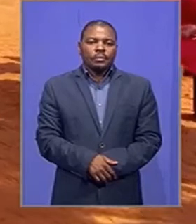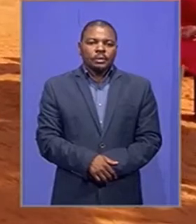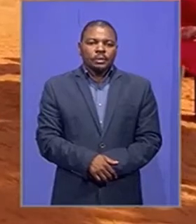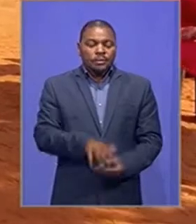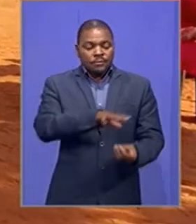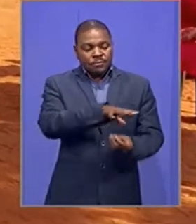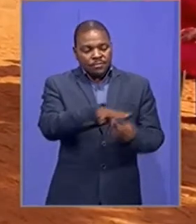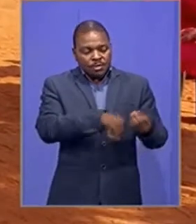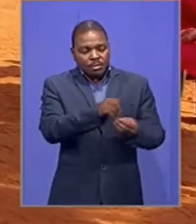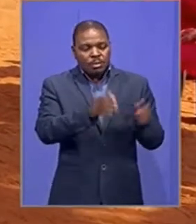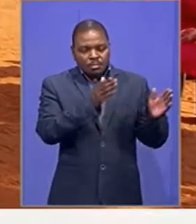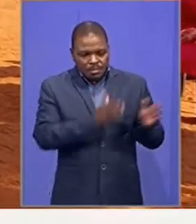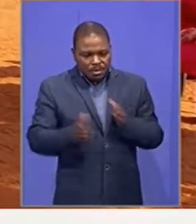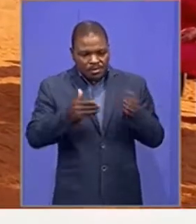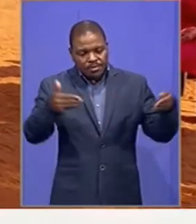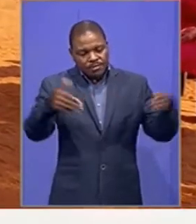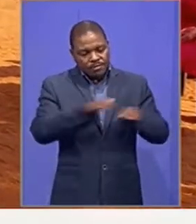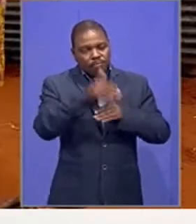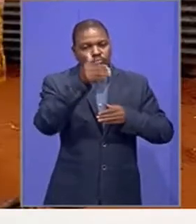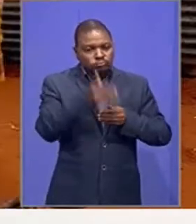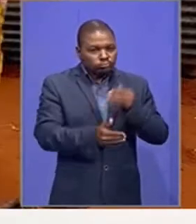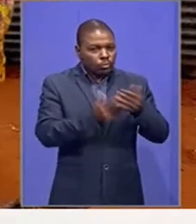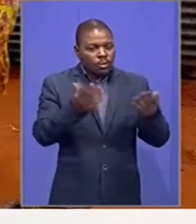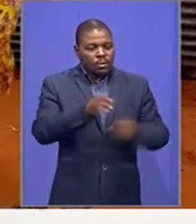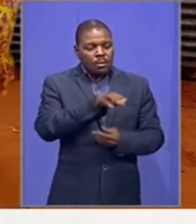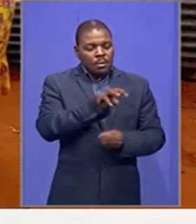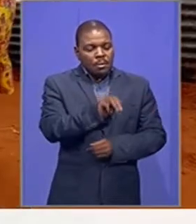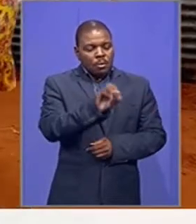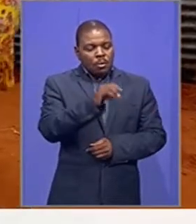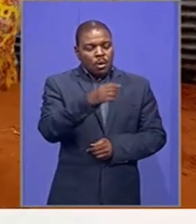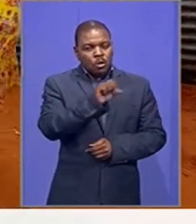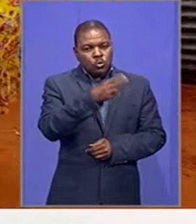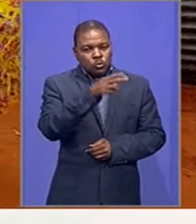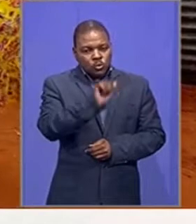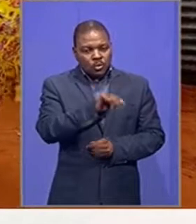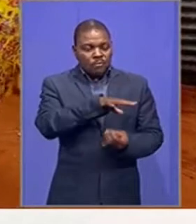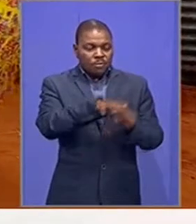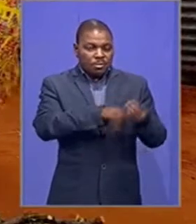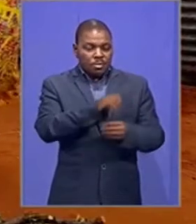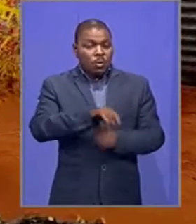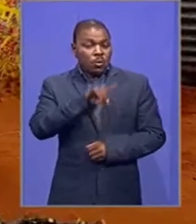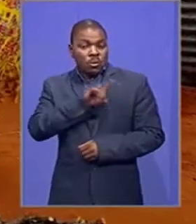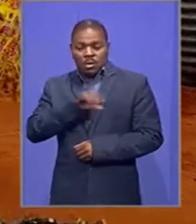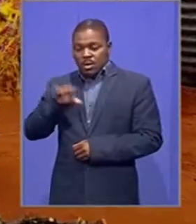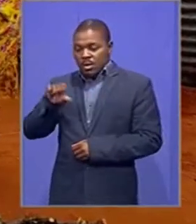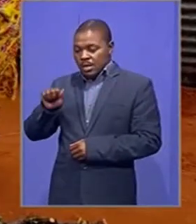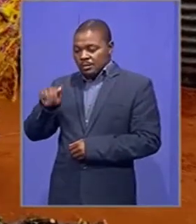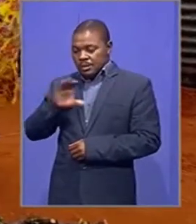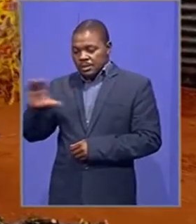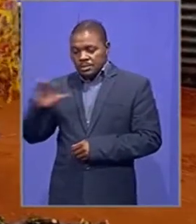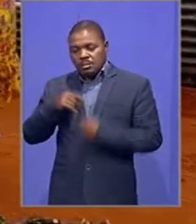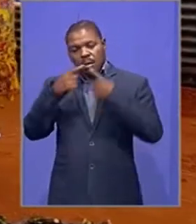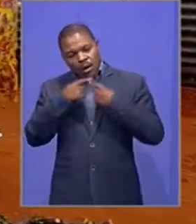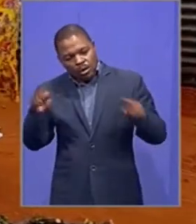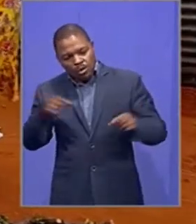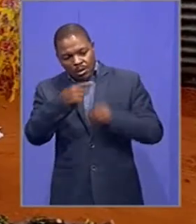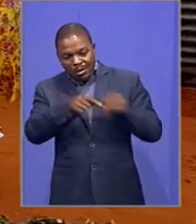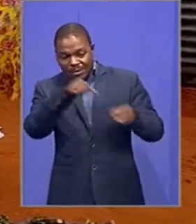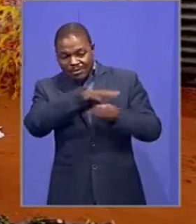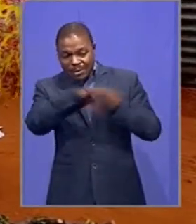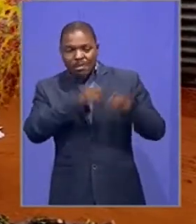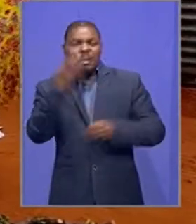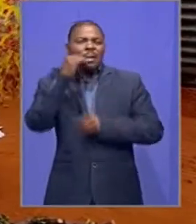dithulaganyo tša poloko di gare di a kgatlampana ka lapeng la ga Mogašwa. Morago ga gore lekgotlakgašo la Afrika Borwa le bege ka lapa la ga Mogašwa kgweding ya